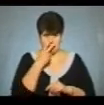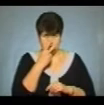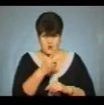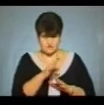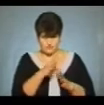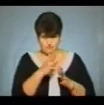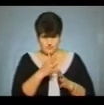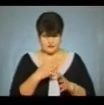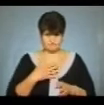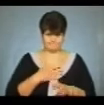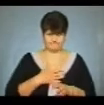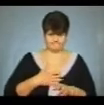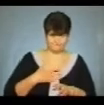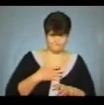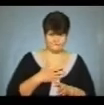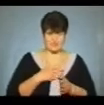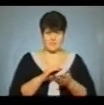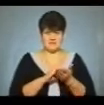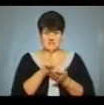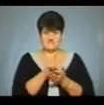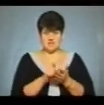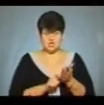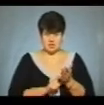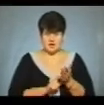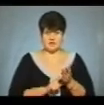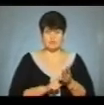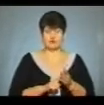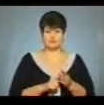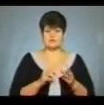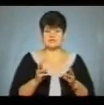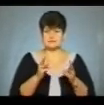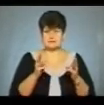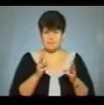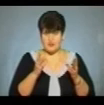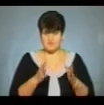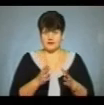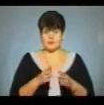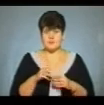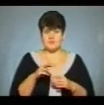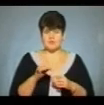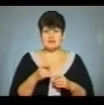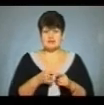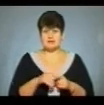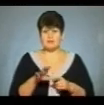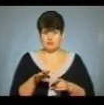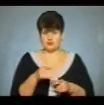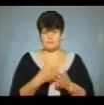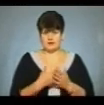неї реагує, відображає в віршах. І тому спалення Макоха – це і була тою сценою, котра показує,